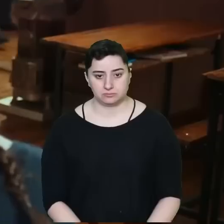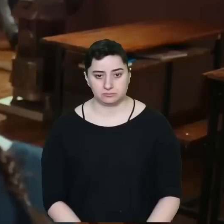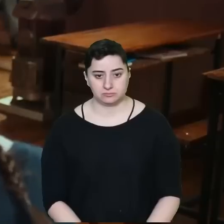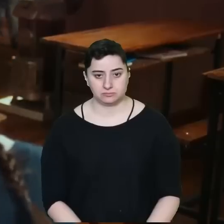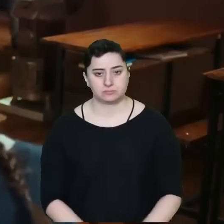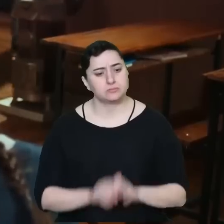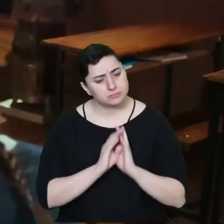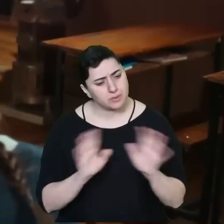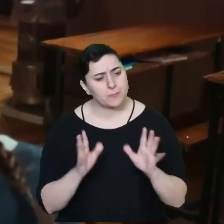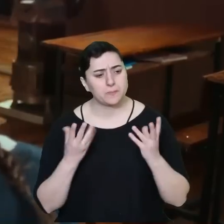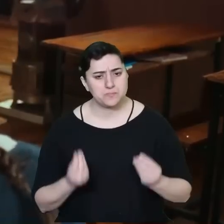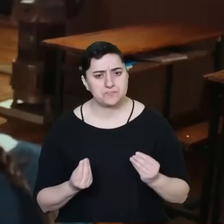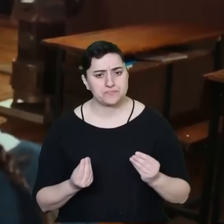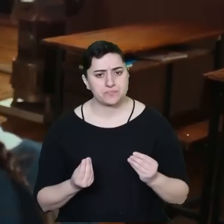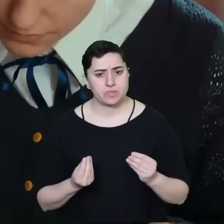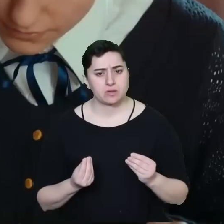Tamam.